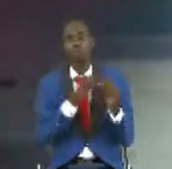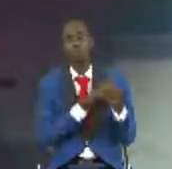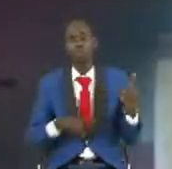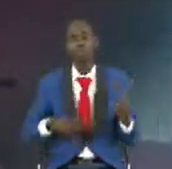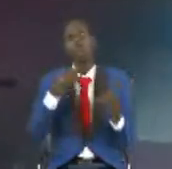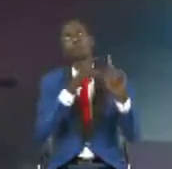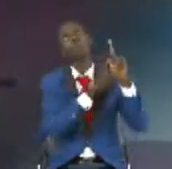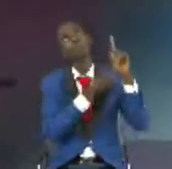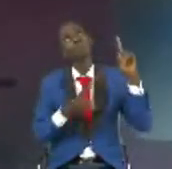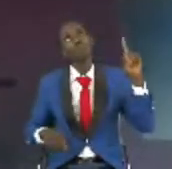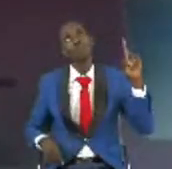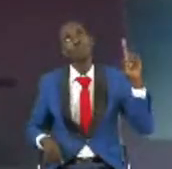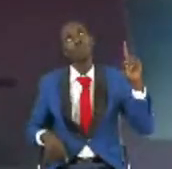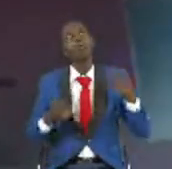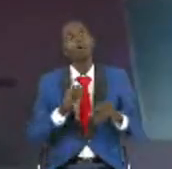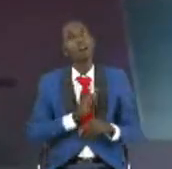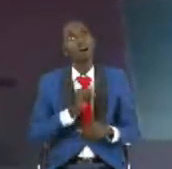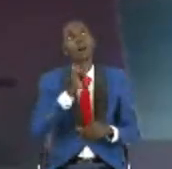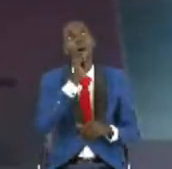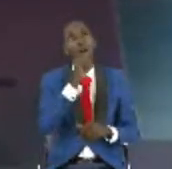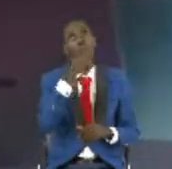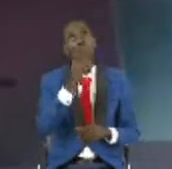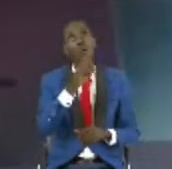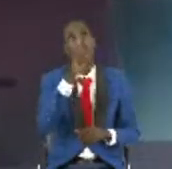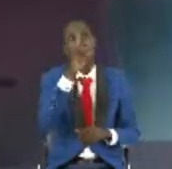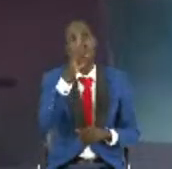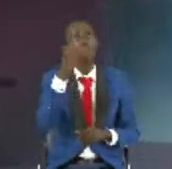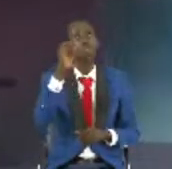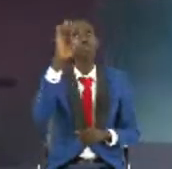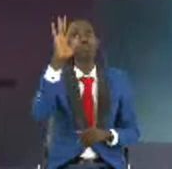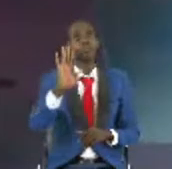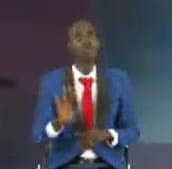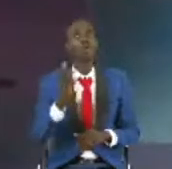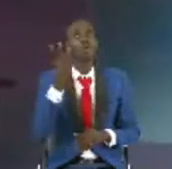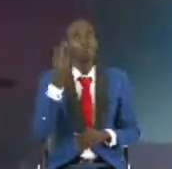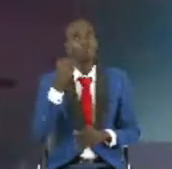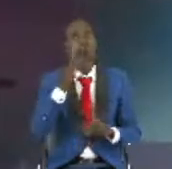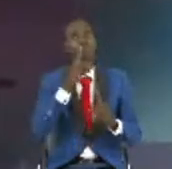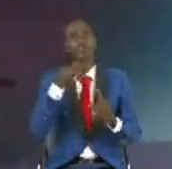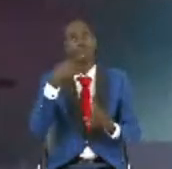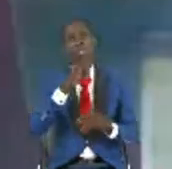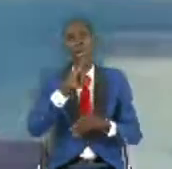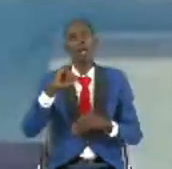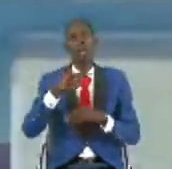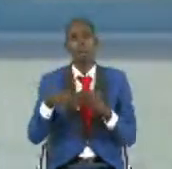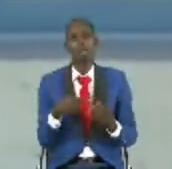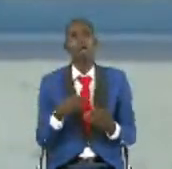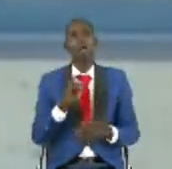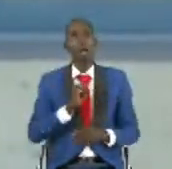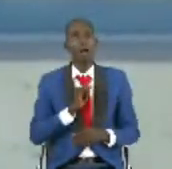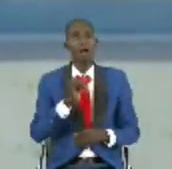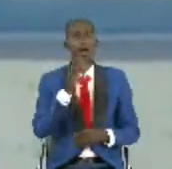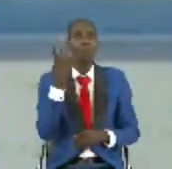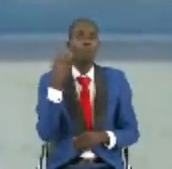dis, oui Seigneur, c'est moi. C'est de moi que parle le prédicateur. C'est moi